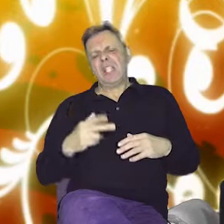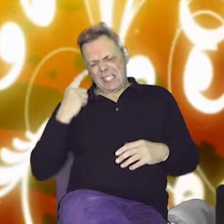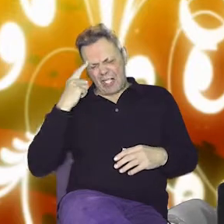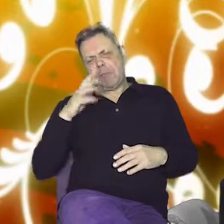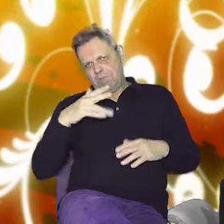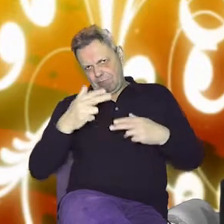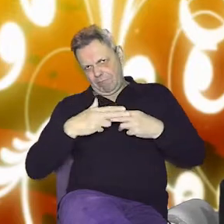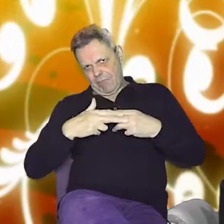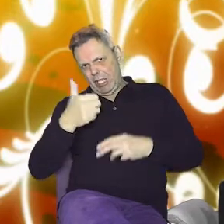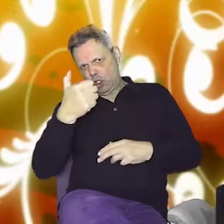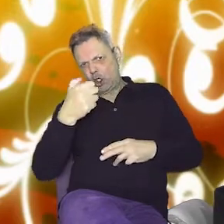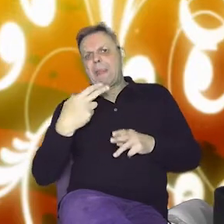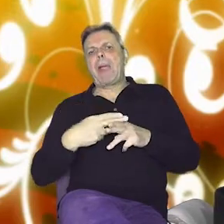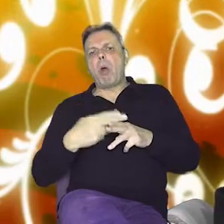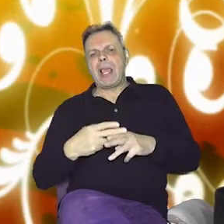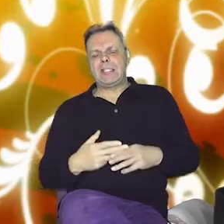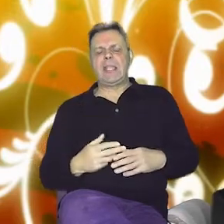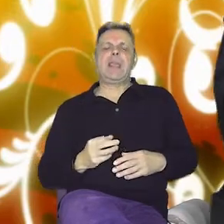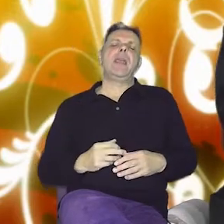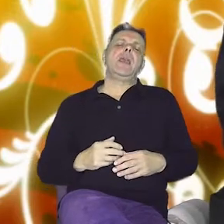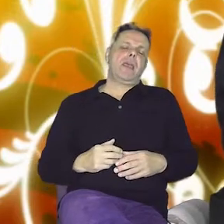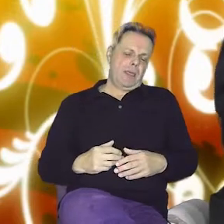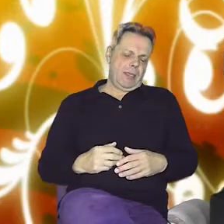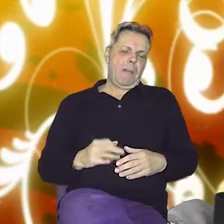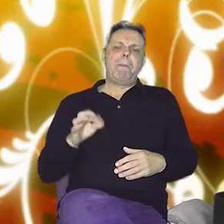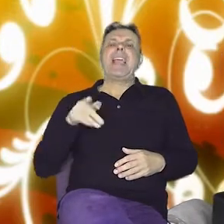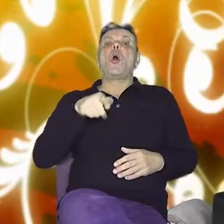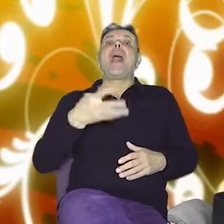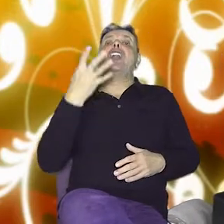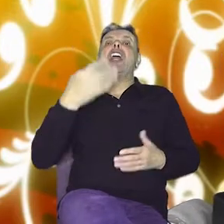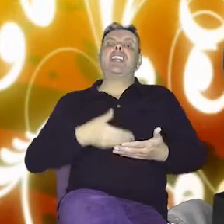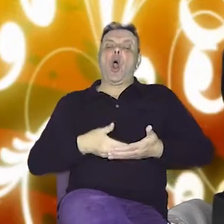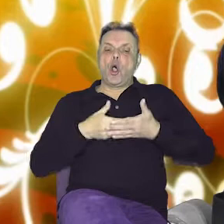100,000 bez ovih 4 osnovna tipa, o čemu, to je onih